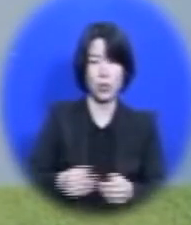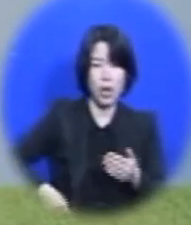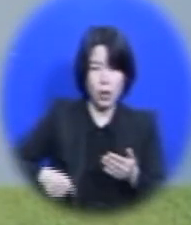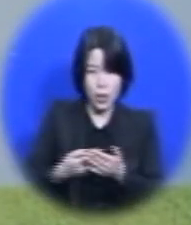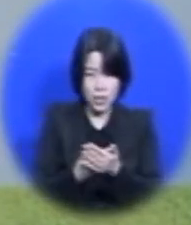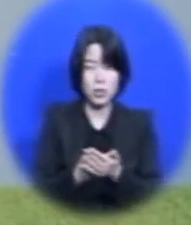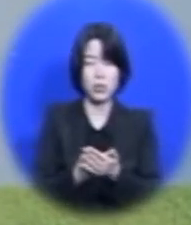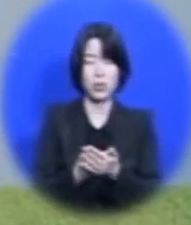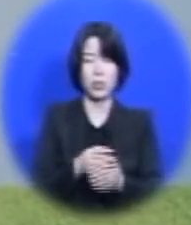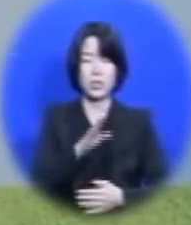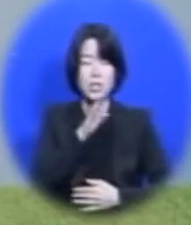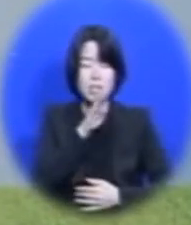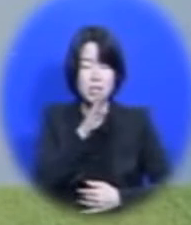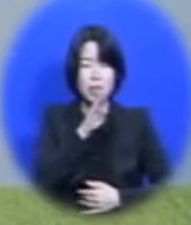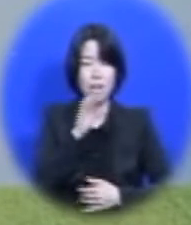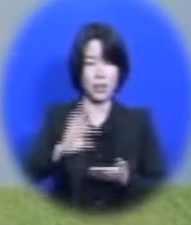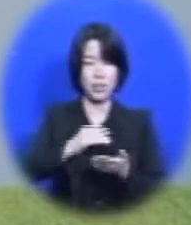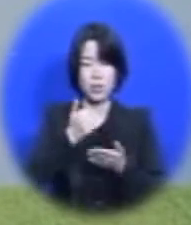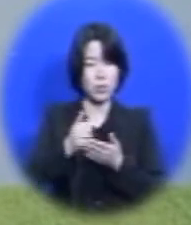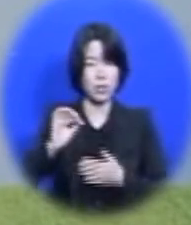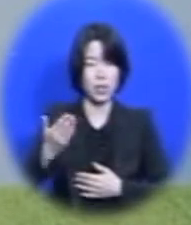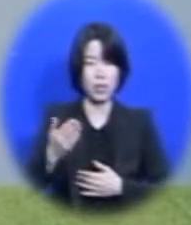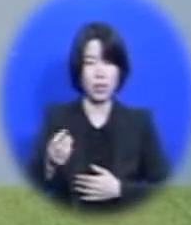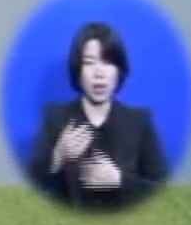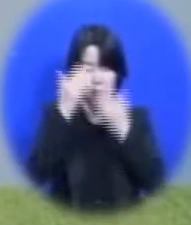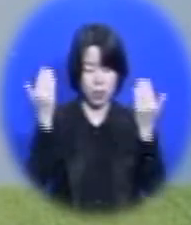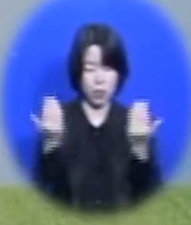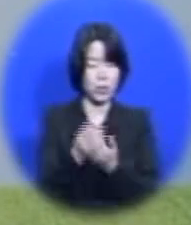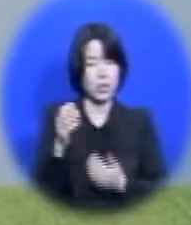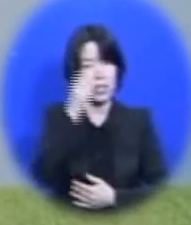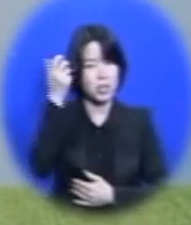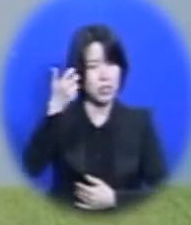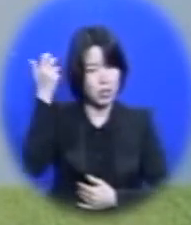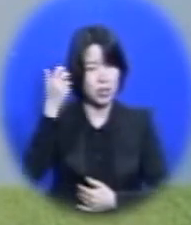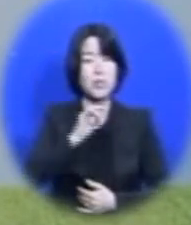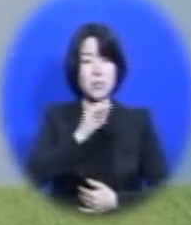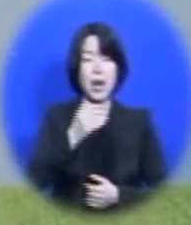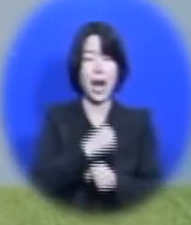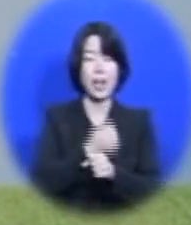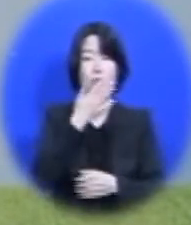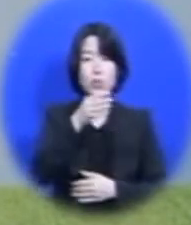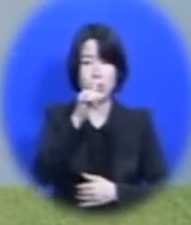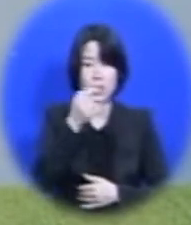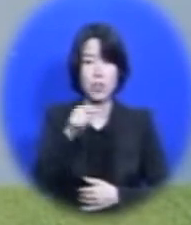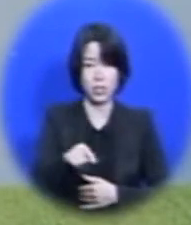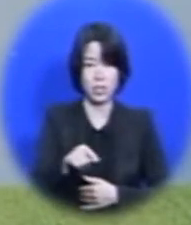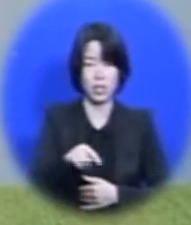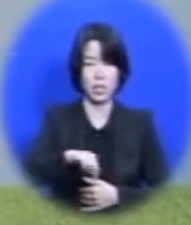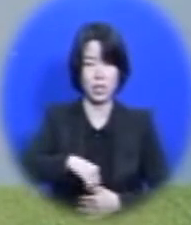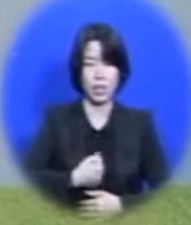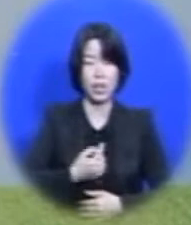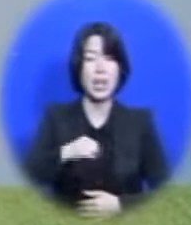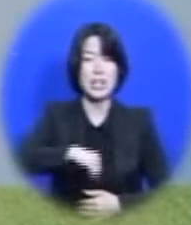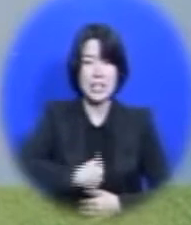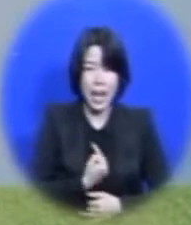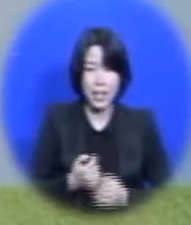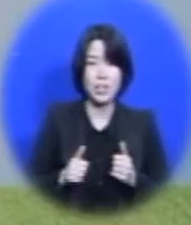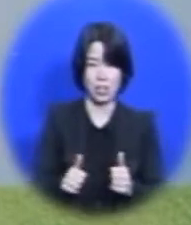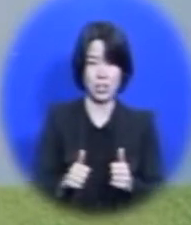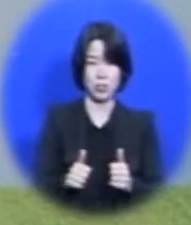것은 성령님의 역사인데, 전적으로 성령님만이 하실 수 있는 역사인데 자기 노력으로, 자기